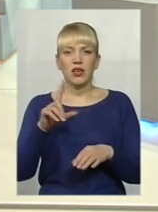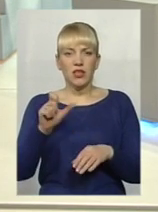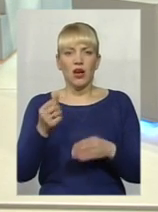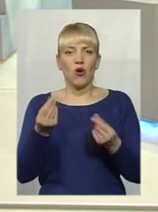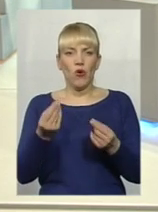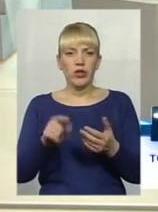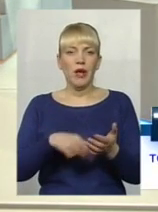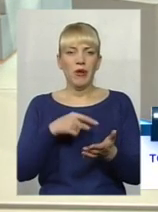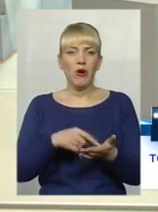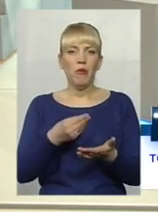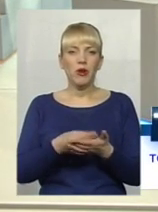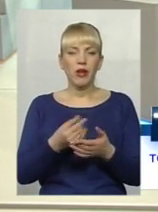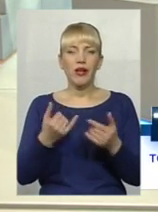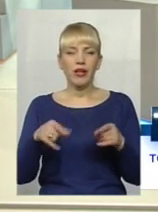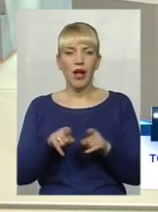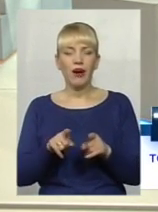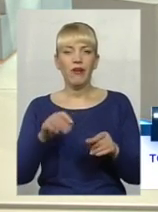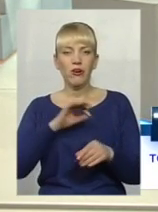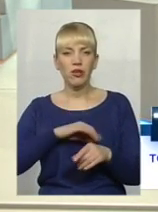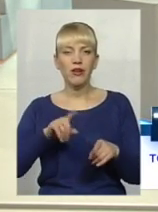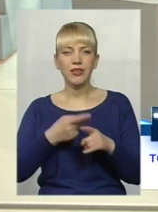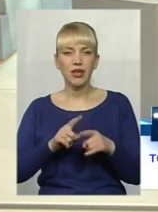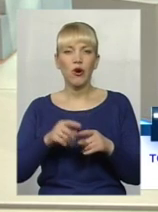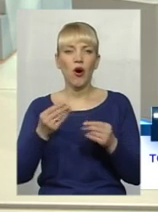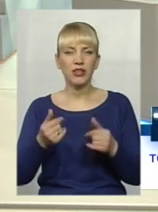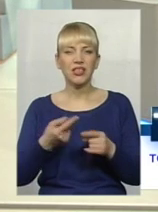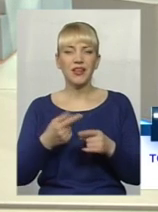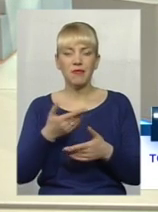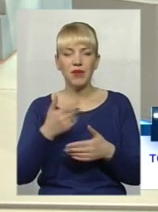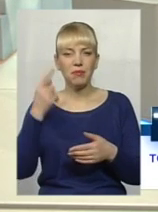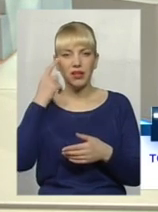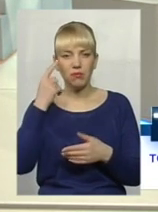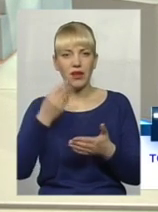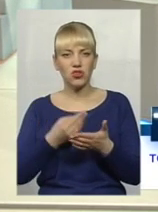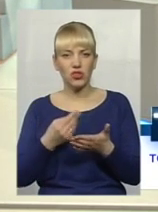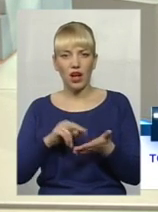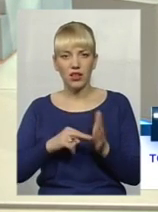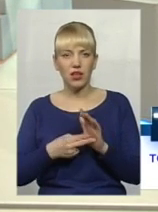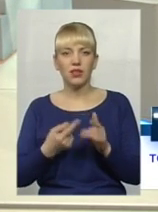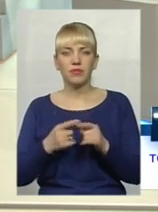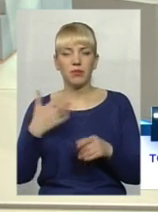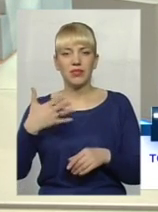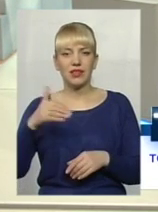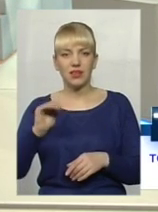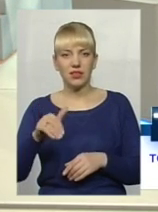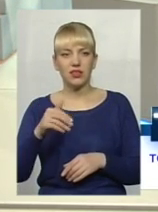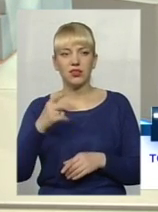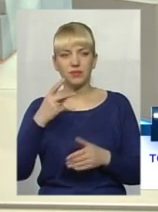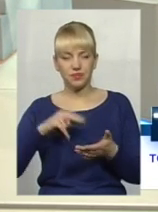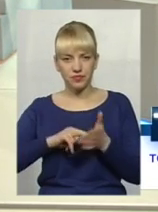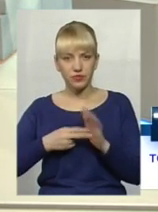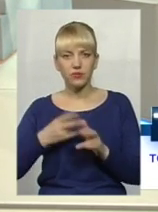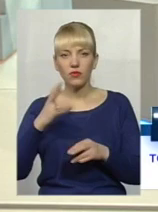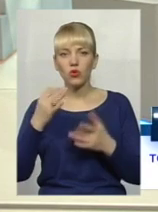фонду. І таким чином ми вже використовуємо ці кошти. І ми передбачали, звичайно, 50 тисяч передбачили, але